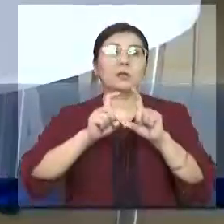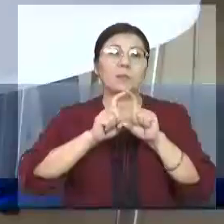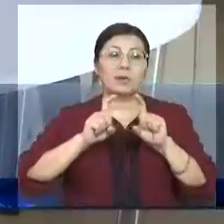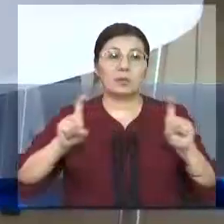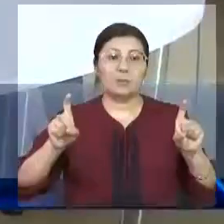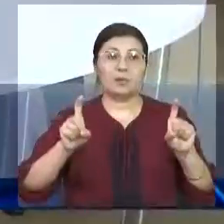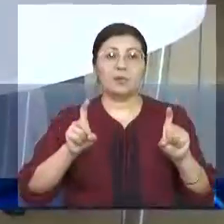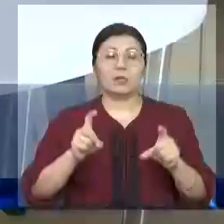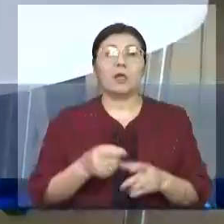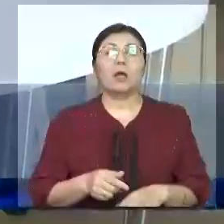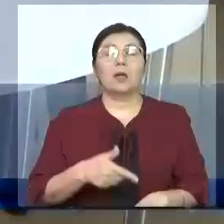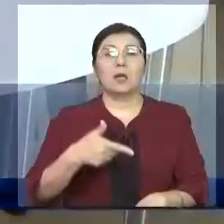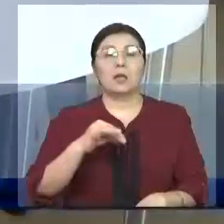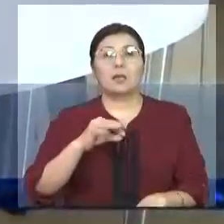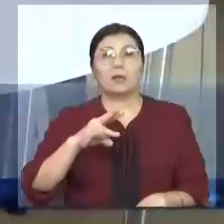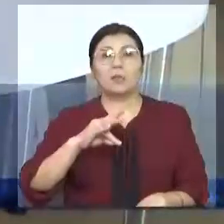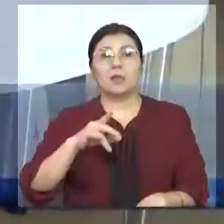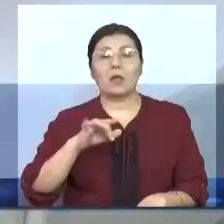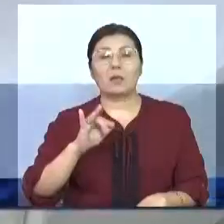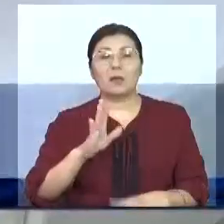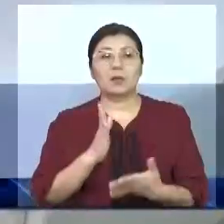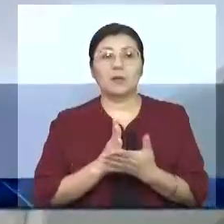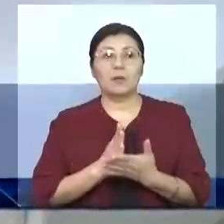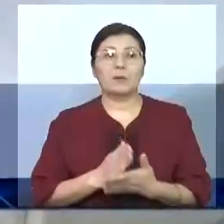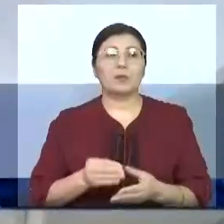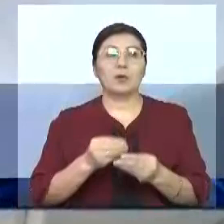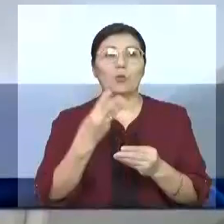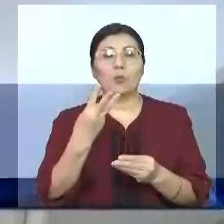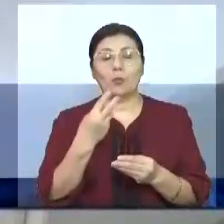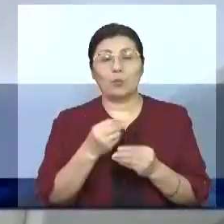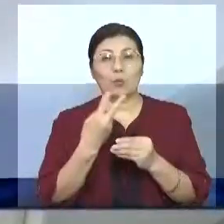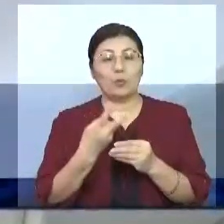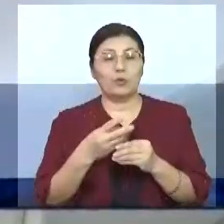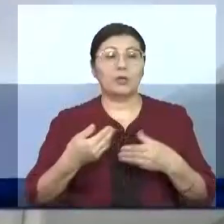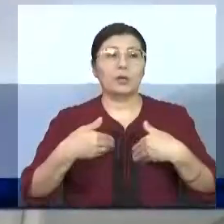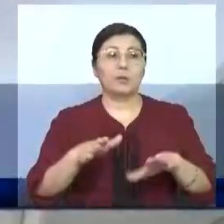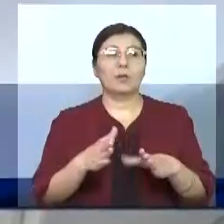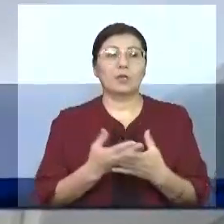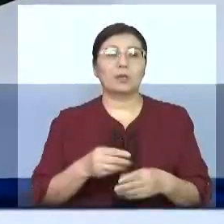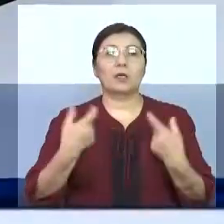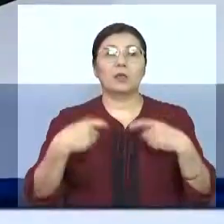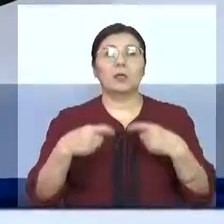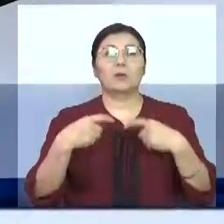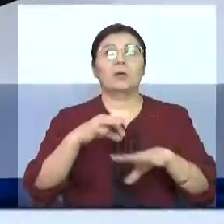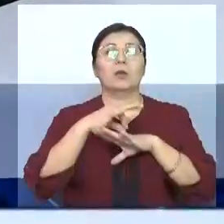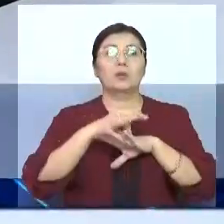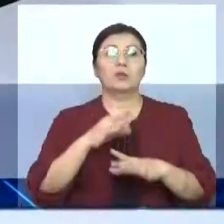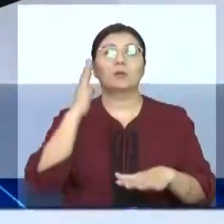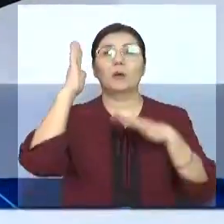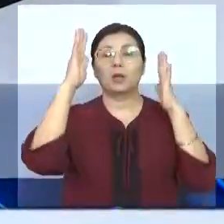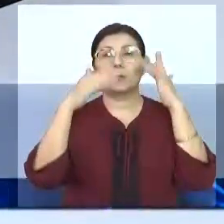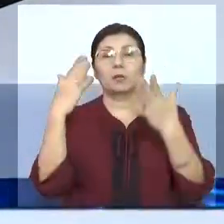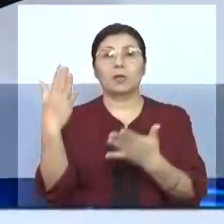орта мектеп гимназиясынан анықталып отыр. Биыл білім ордасындағы 12 түлек берілген емтиханнан сүрінбей өтіп, өз арманына қол